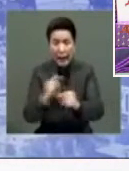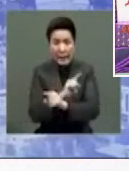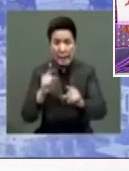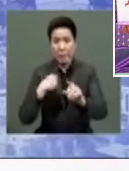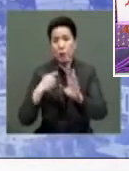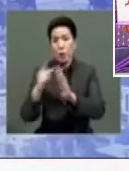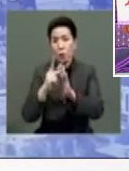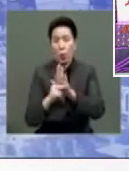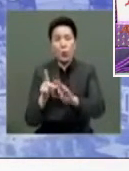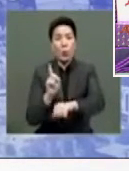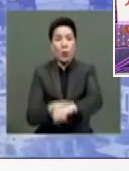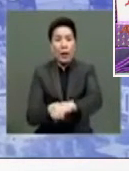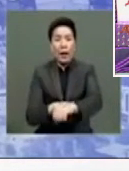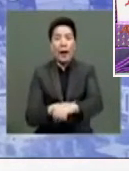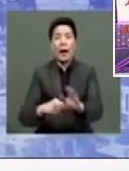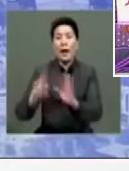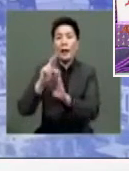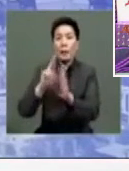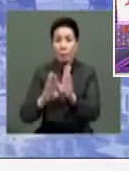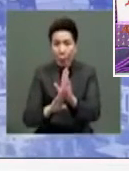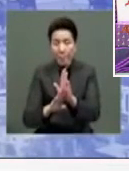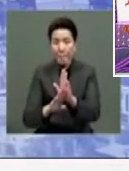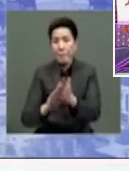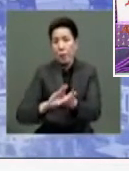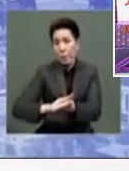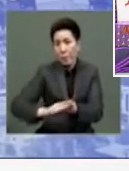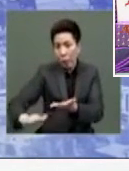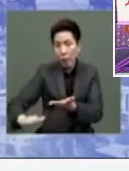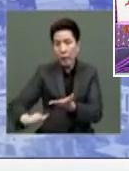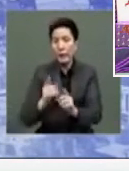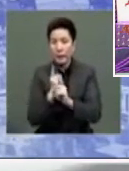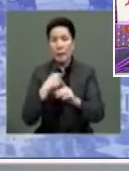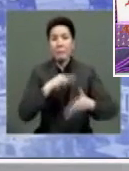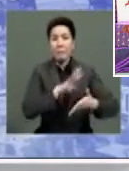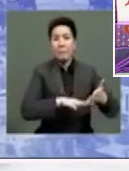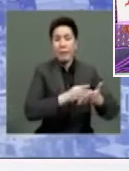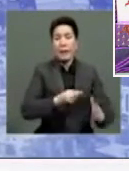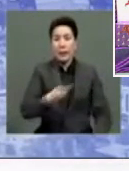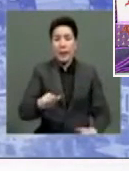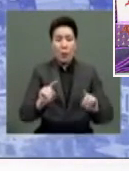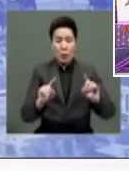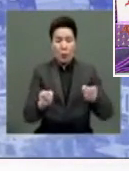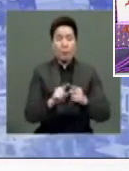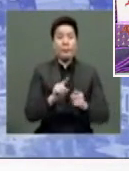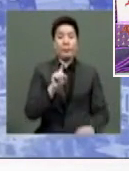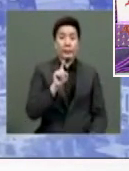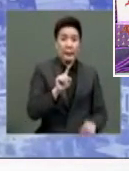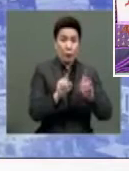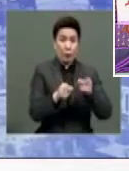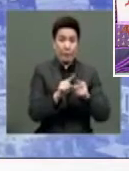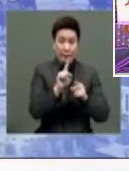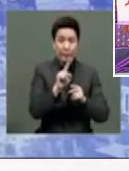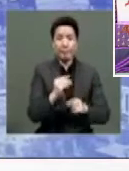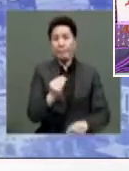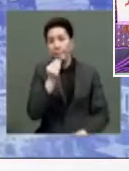ซะก่อนนะคะแล้วรายละเอียดตรงเนี้ยก็จะเป็นเอ่อข้อกำหนดเกว้างๆแต่รายละเอียดเนี่ยจะให้ทางผู้ชารจังหวัดเป็นผู้กำหนดอีกที